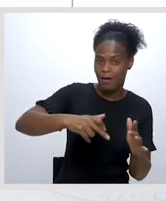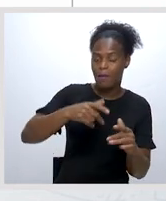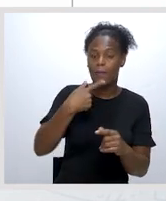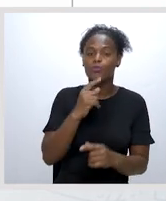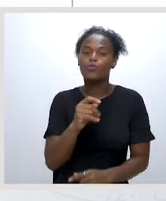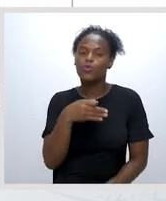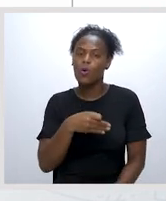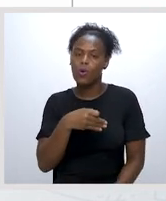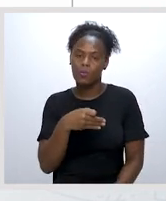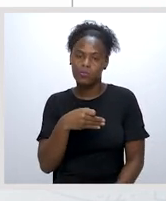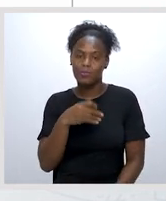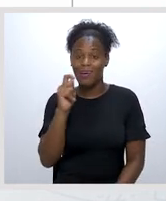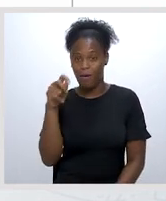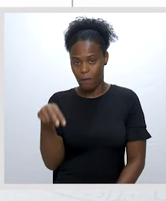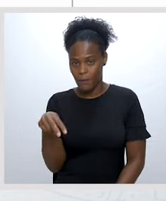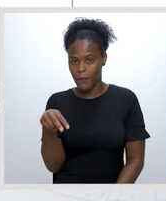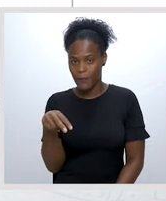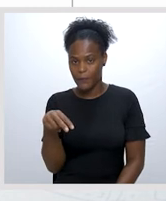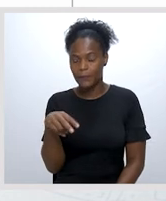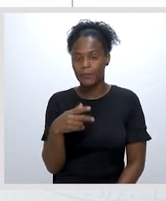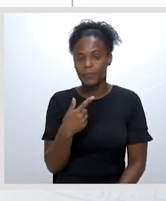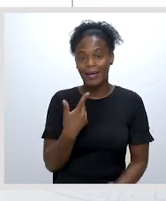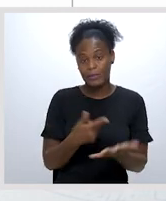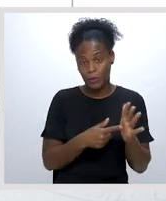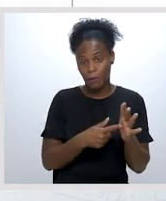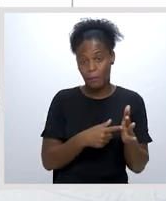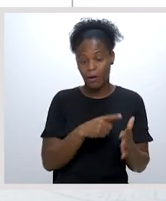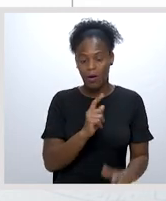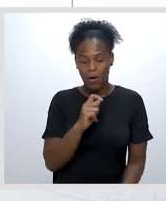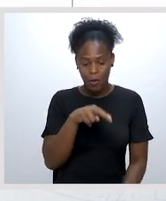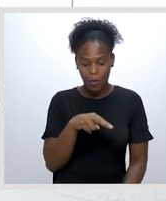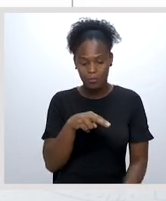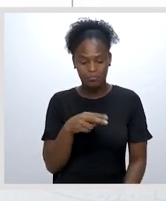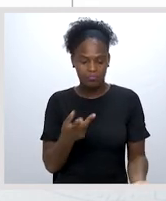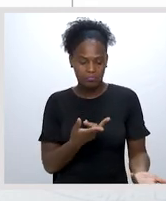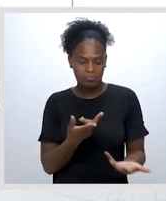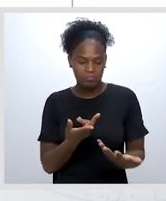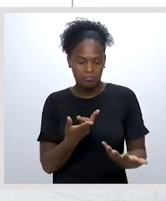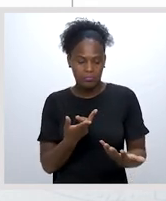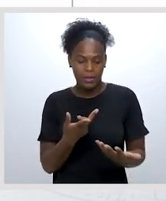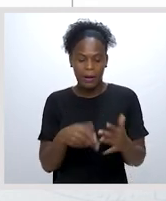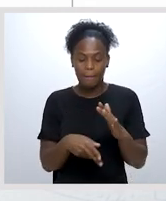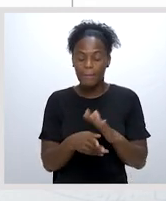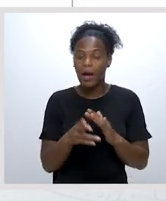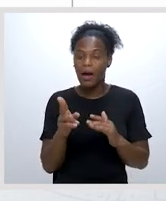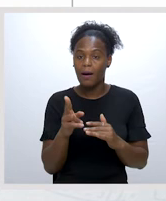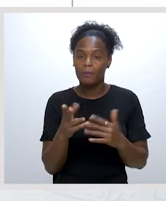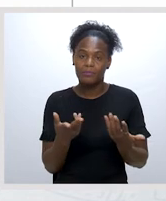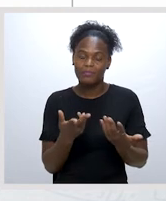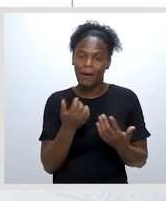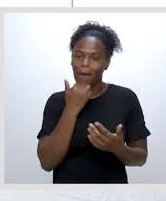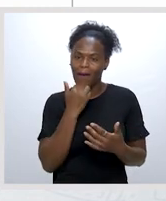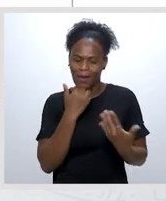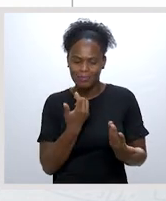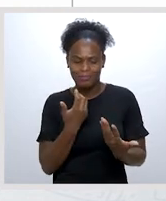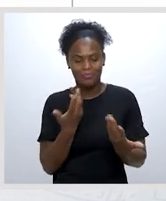utiliser le pronom complément « en ». Par exemple, « on repart enchanté du Futuroscope ». Cela veut dire qu'on